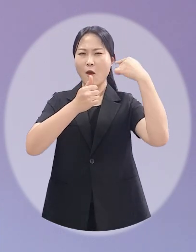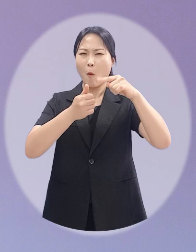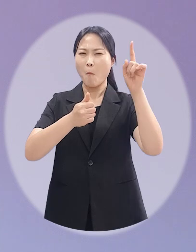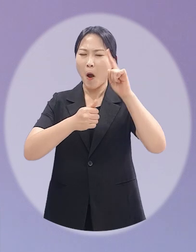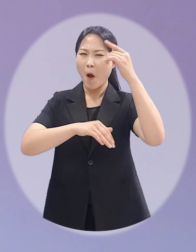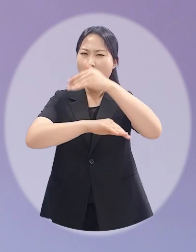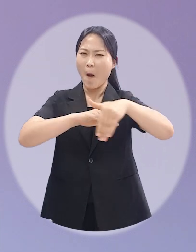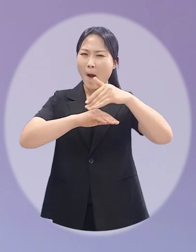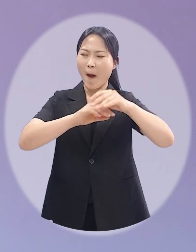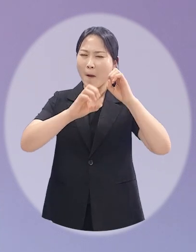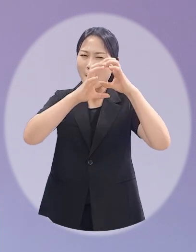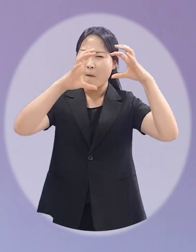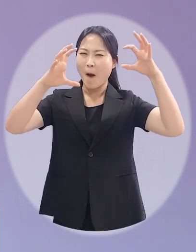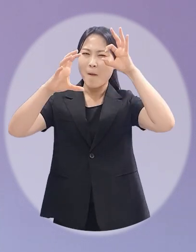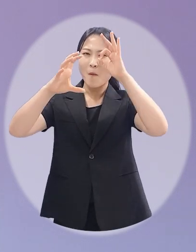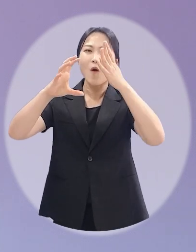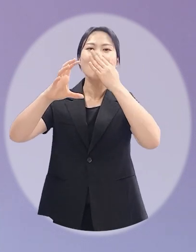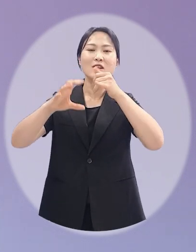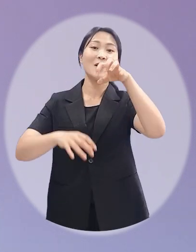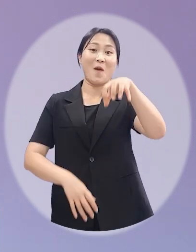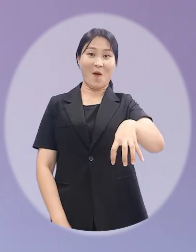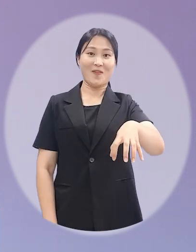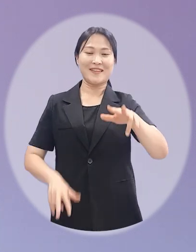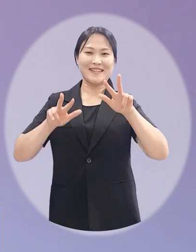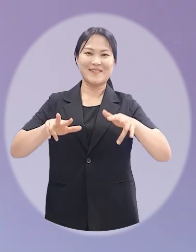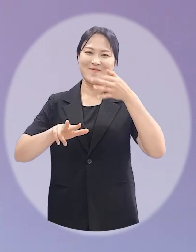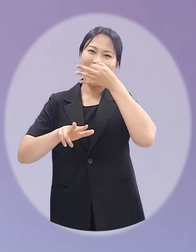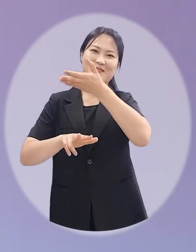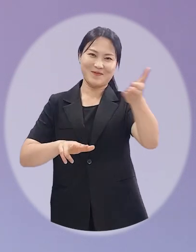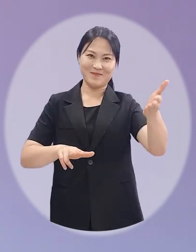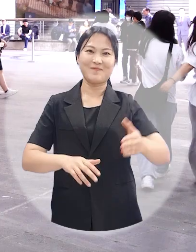행사 현장인데요. 지금 바로 그곳으로 떠나볼까요?